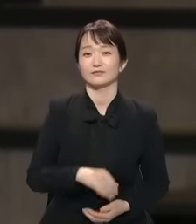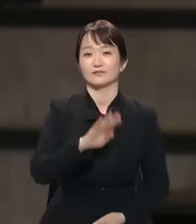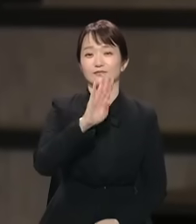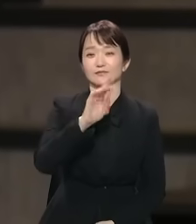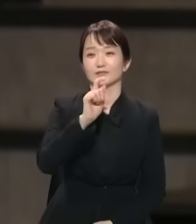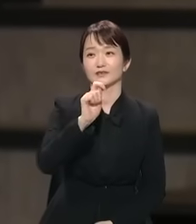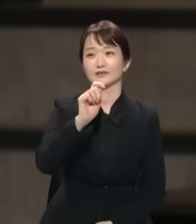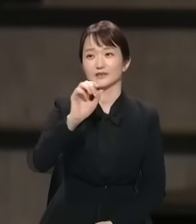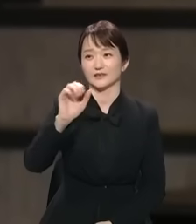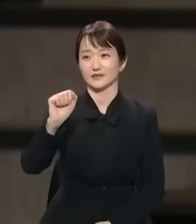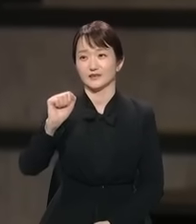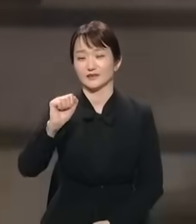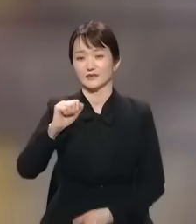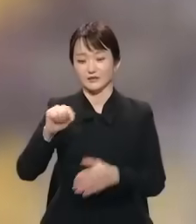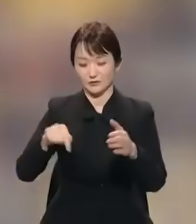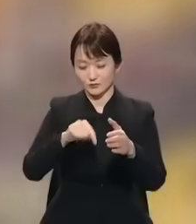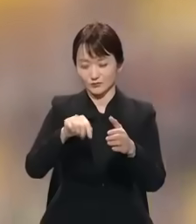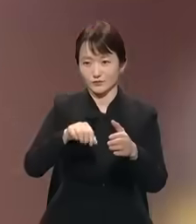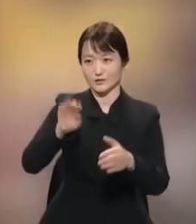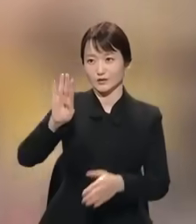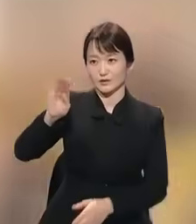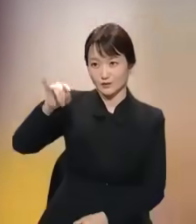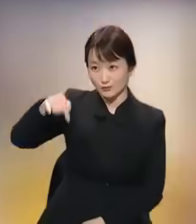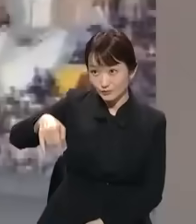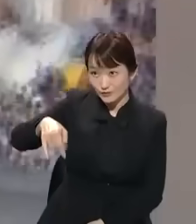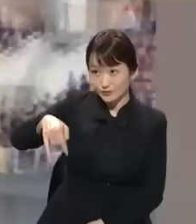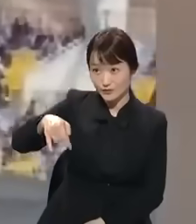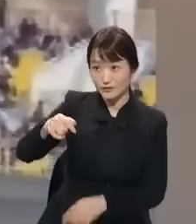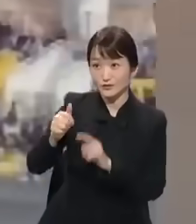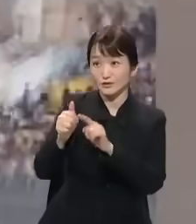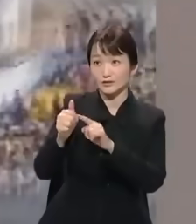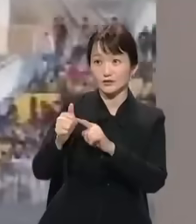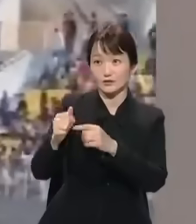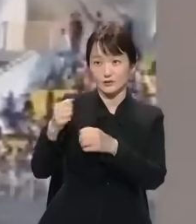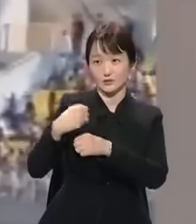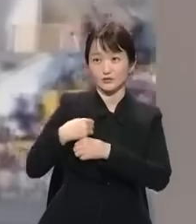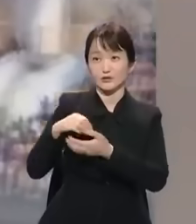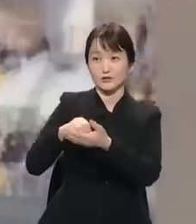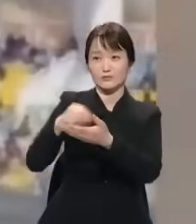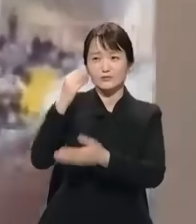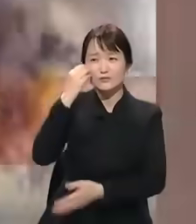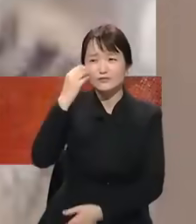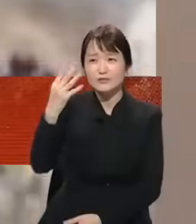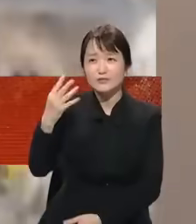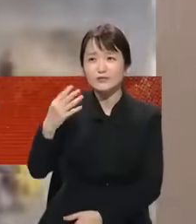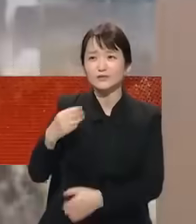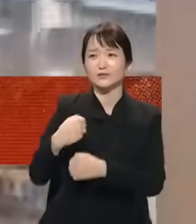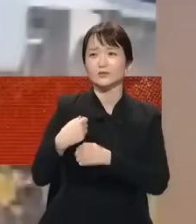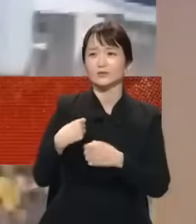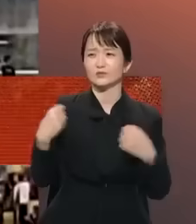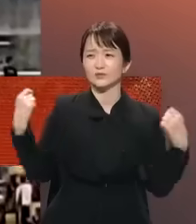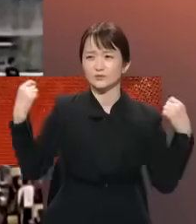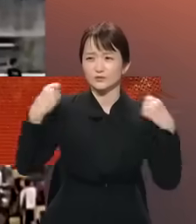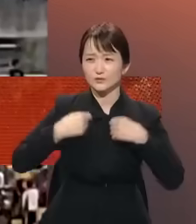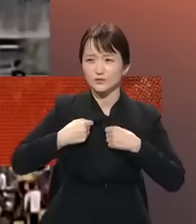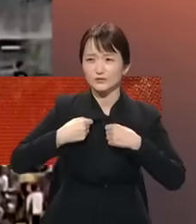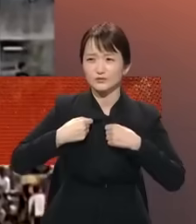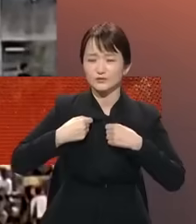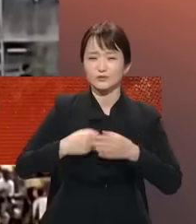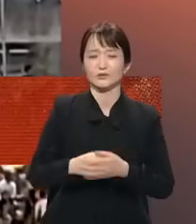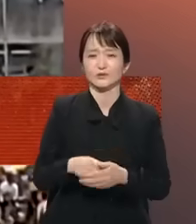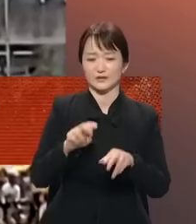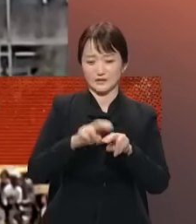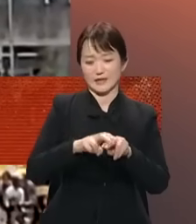멤버인 뷔였어요. 지금 뭐 제 입대 4개월 차인데 그때 군복을 입고 전우등이랑